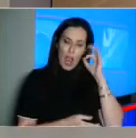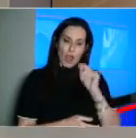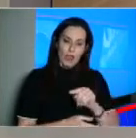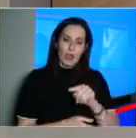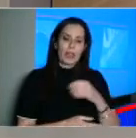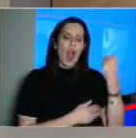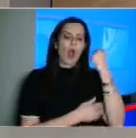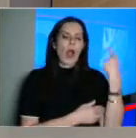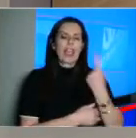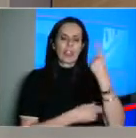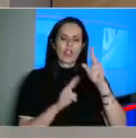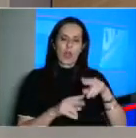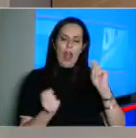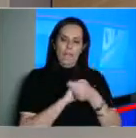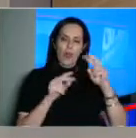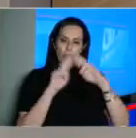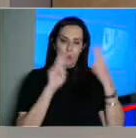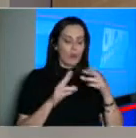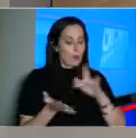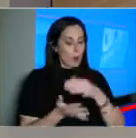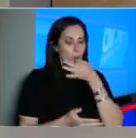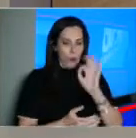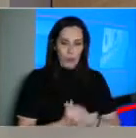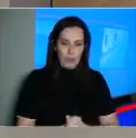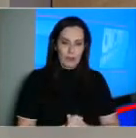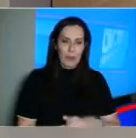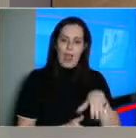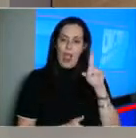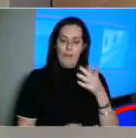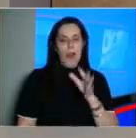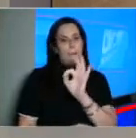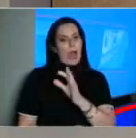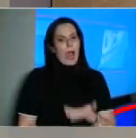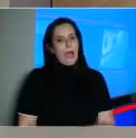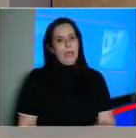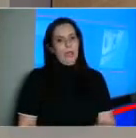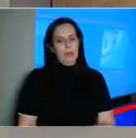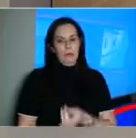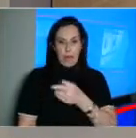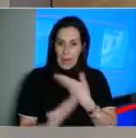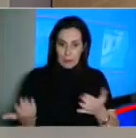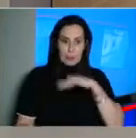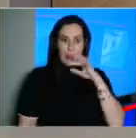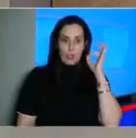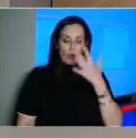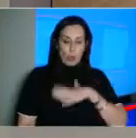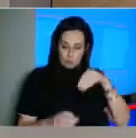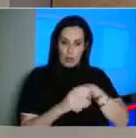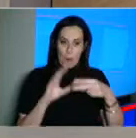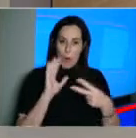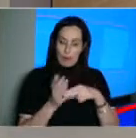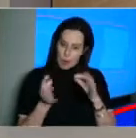הן הכוח היחידי שיכול להפוך את העולם שלנו למקום טוב יותר. אבל מיקי, בחייך, אין מספיק נשים שרוצות